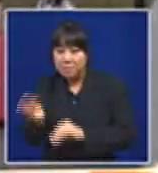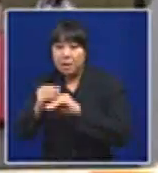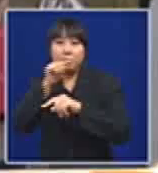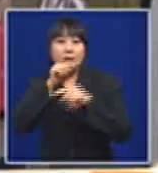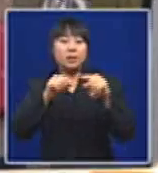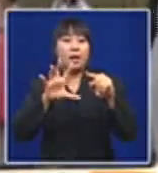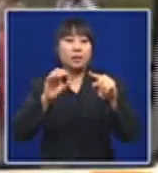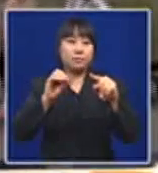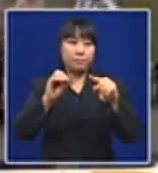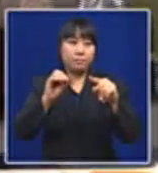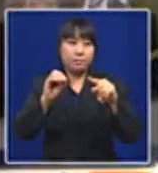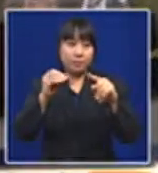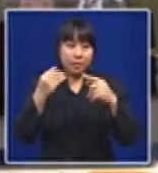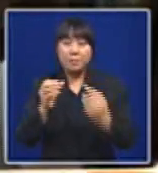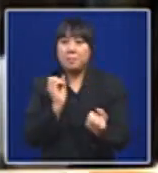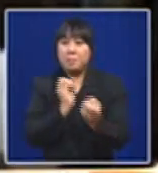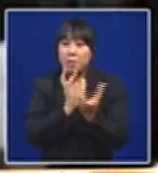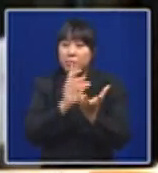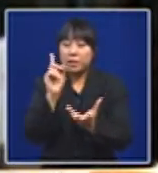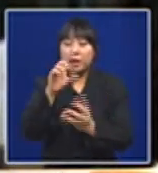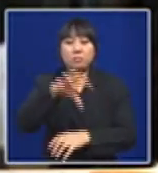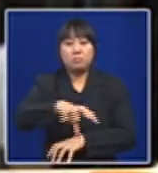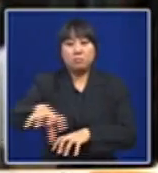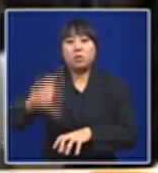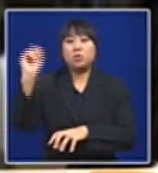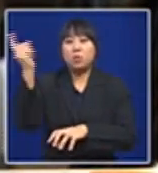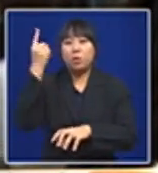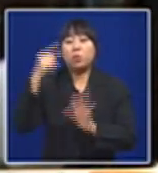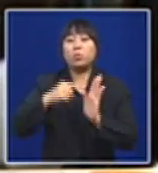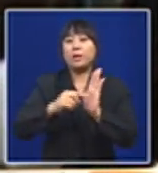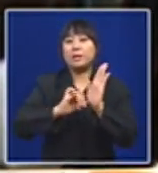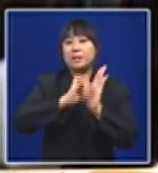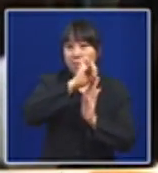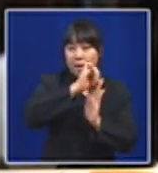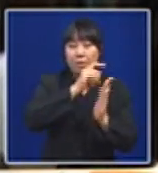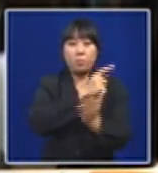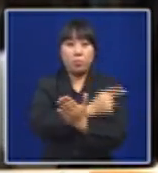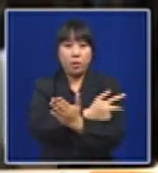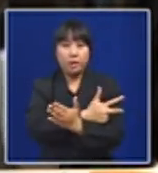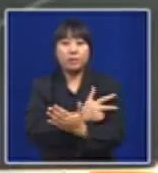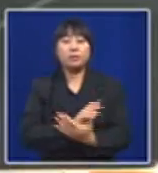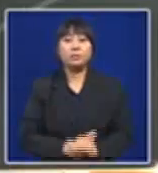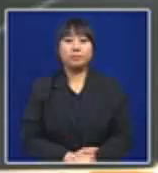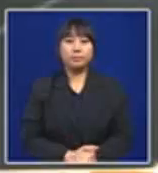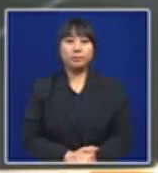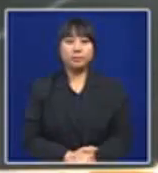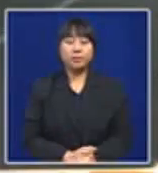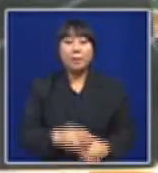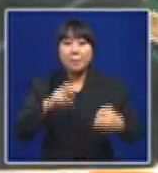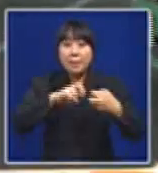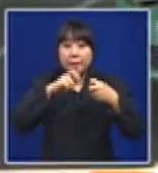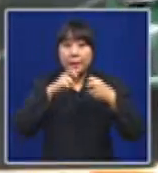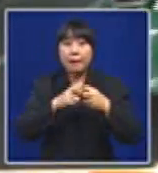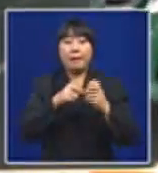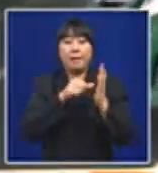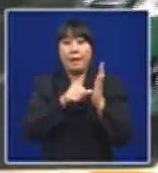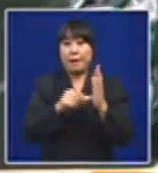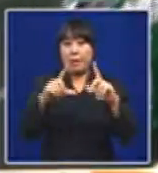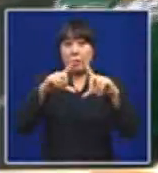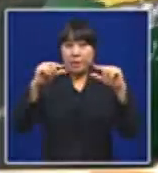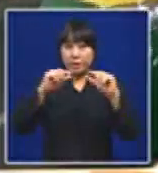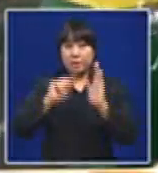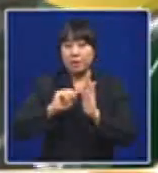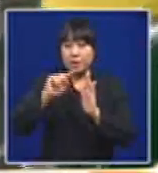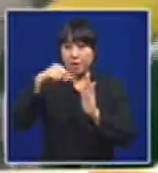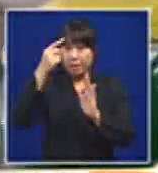50และมักเกิดในพื้นที่ท่องเที่ยวอย่างเชียงใหม่และภูเก็ตการแก้ปัญหาแท็กซี่ถูกกำหนดให้เริ่ม